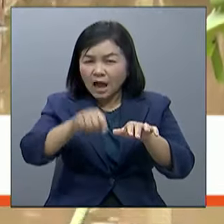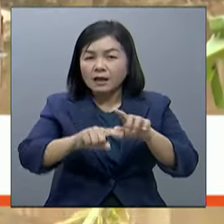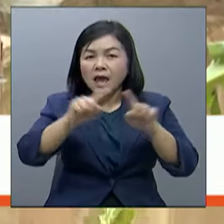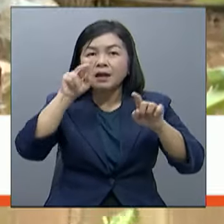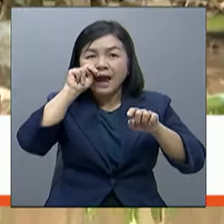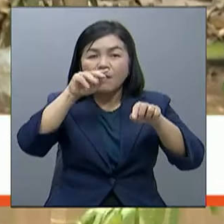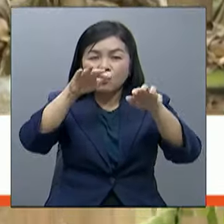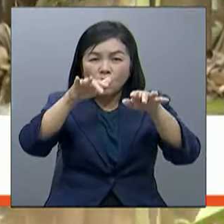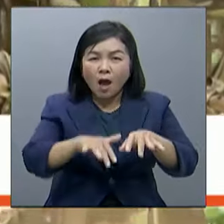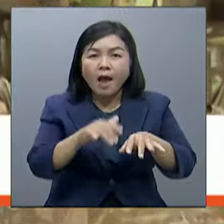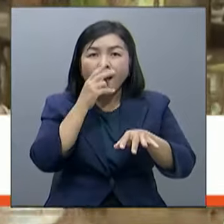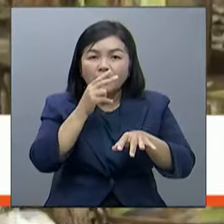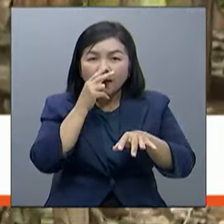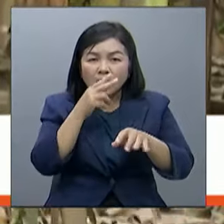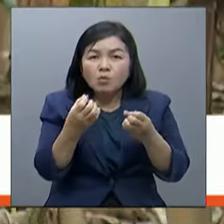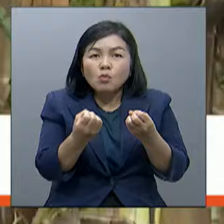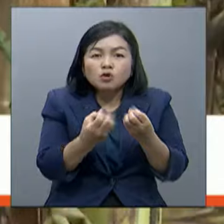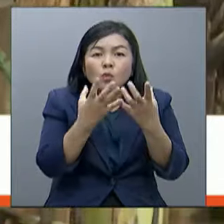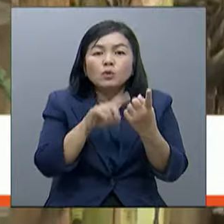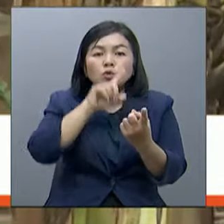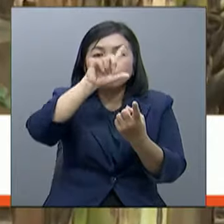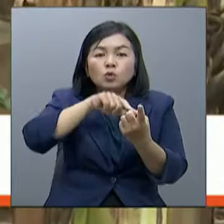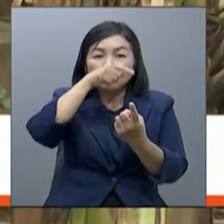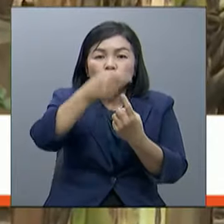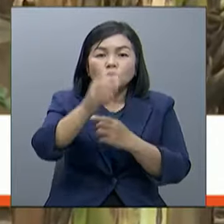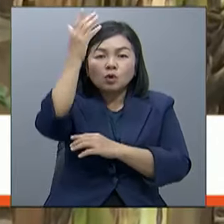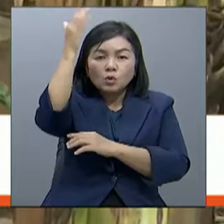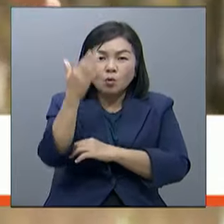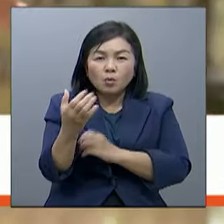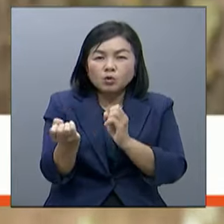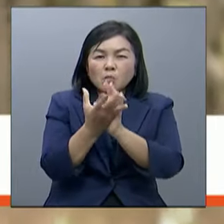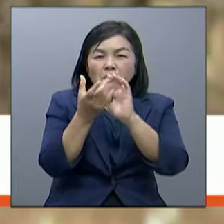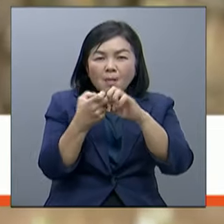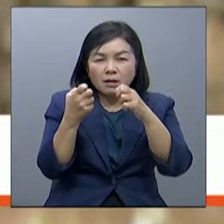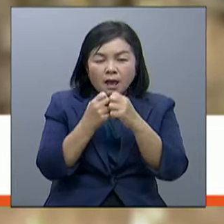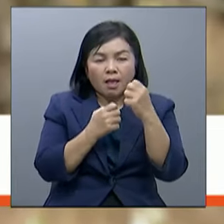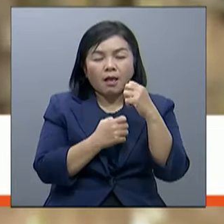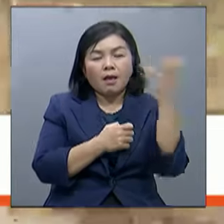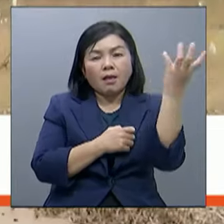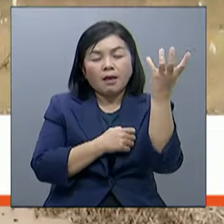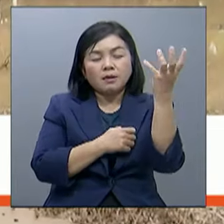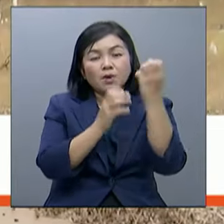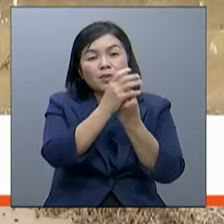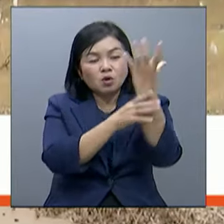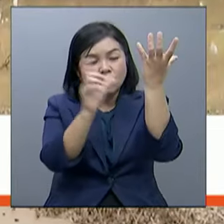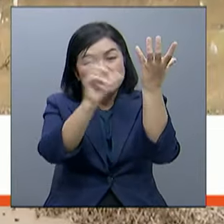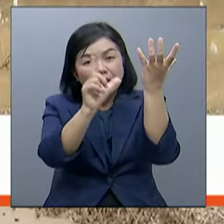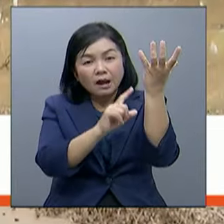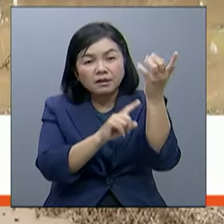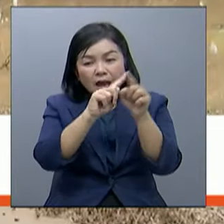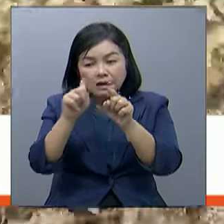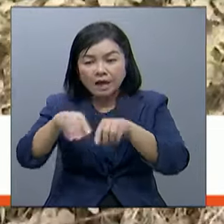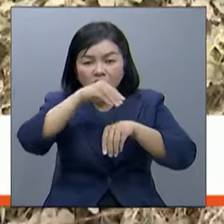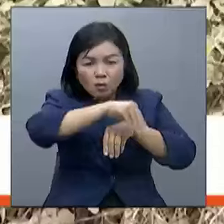ลดนะครับก็ยิ่งแสดงให้เห็นถึงความเสียหายที่เกิดขึ้นครับนางพิมพ์ประไพปันเงินเกษตรกรสวนใบตองนะครับระบุว่าสวนกล้วย